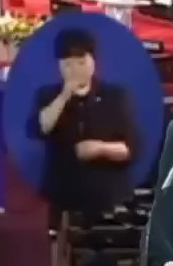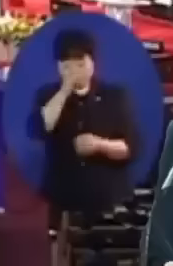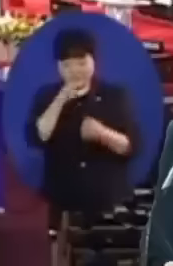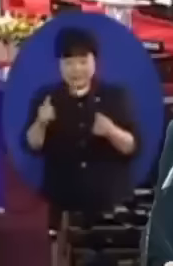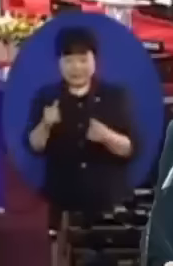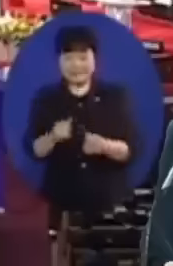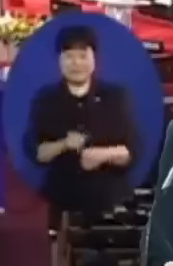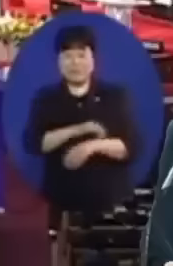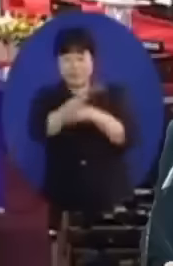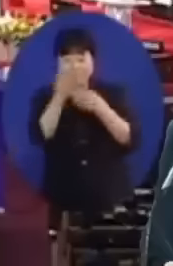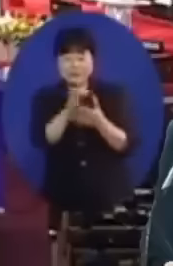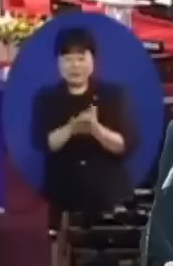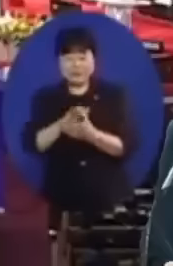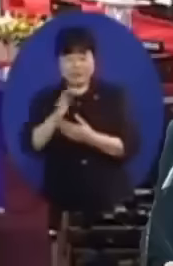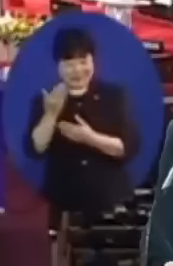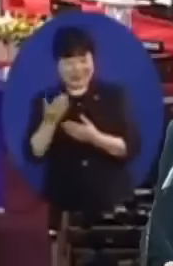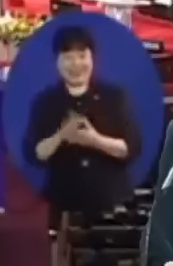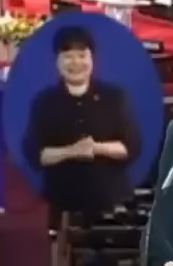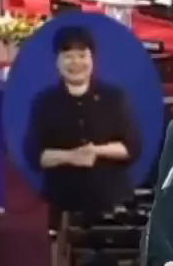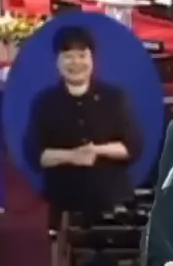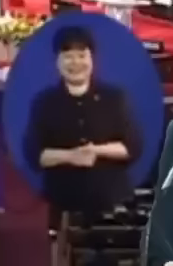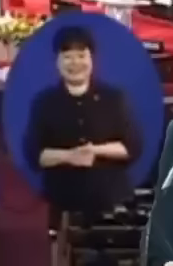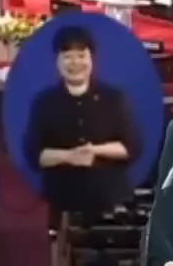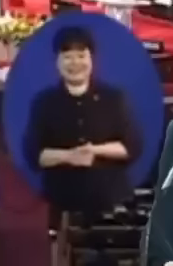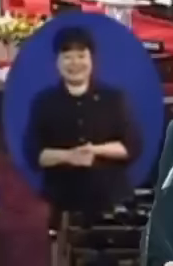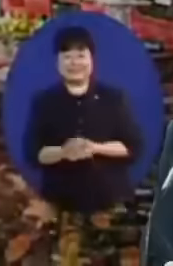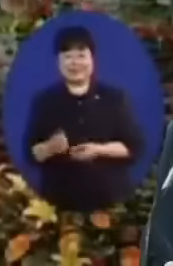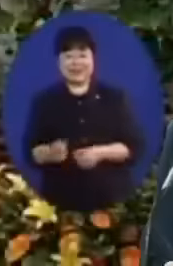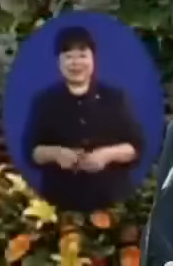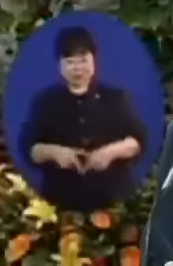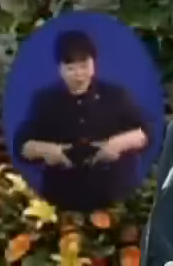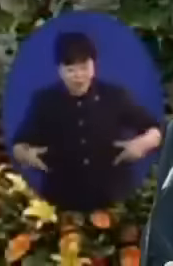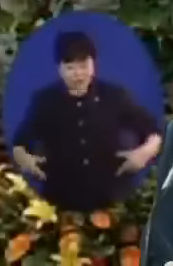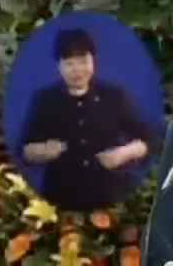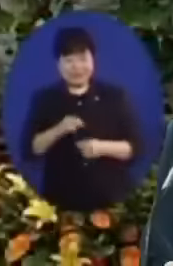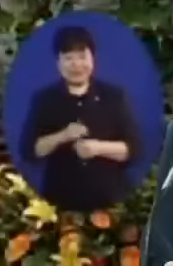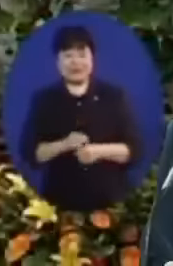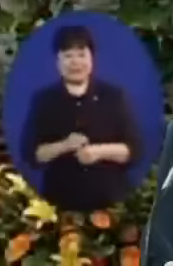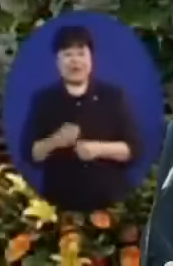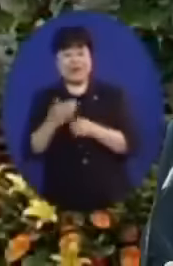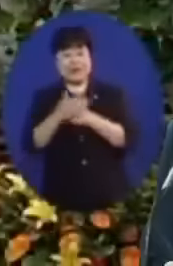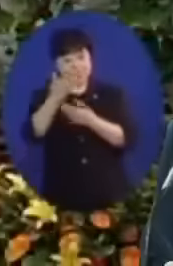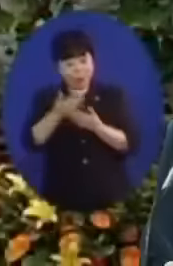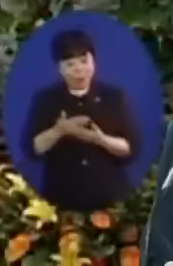자에게는 사람마다 친구가 되느니라. 너그러운 사람에게 은혜 구하는 사람 많고